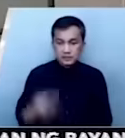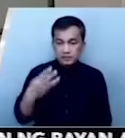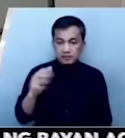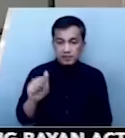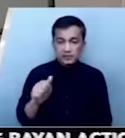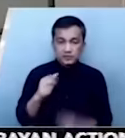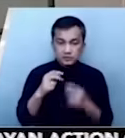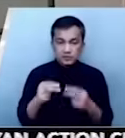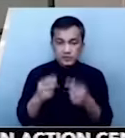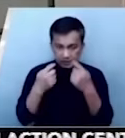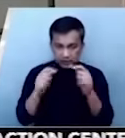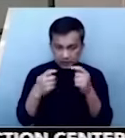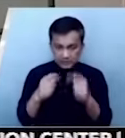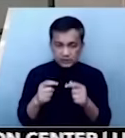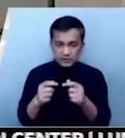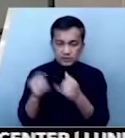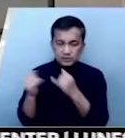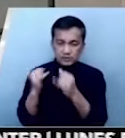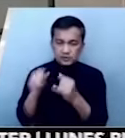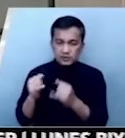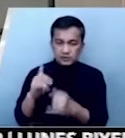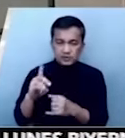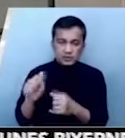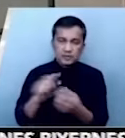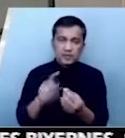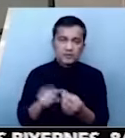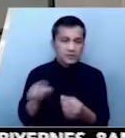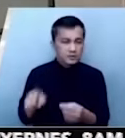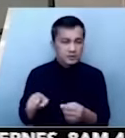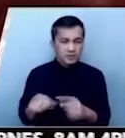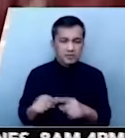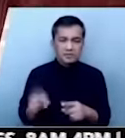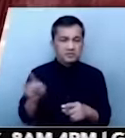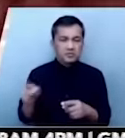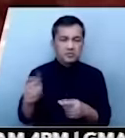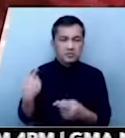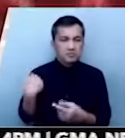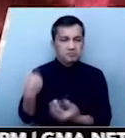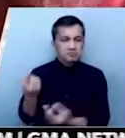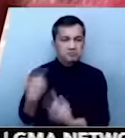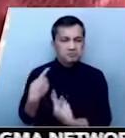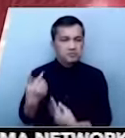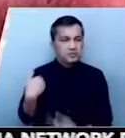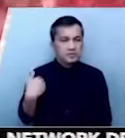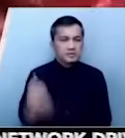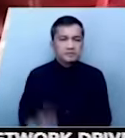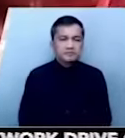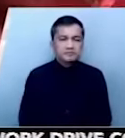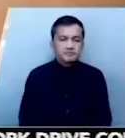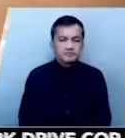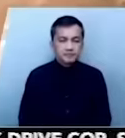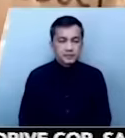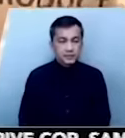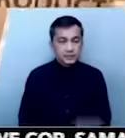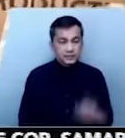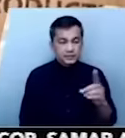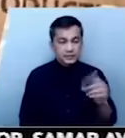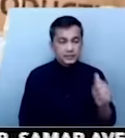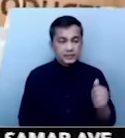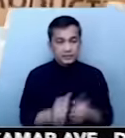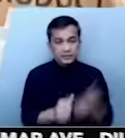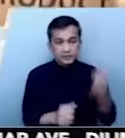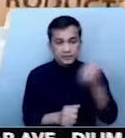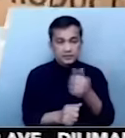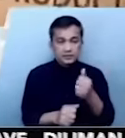na makuha ang pahayag ng DA ukol dito, pero wala pa silang tugon. Naunang iniutos ni Agriculture Secretary Francisco Chu